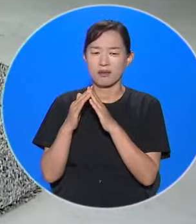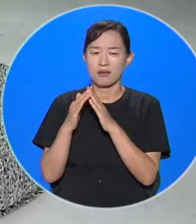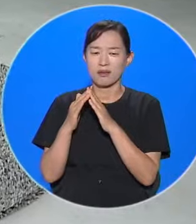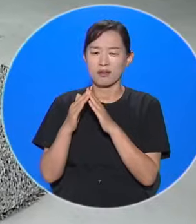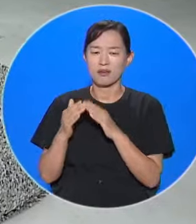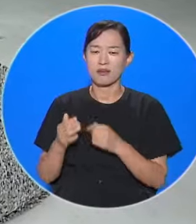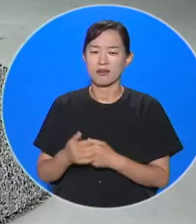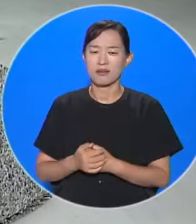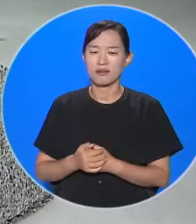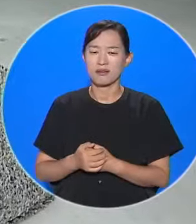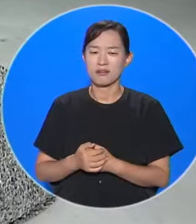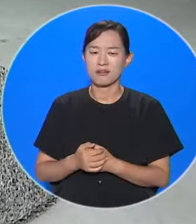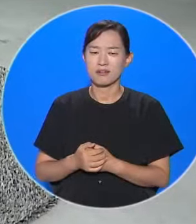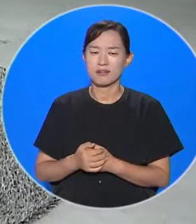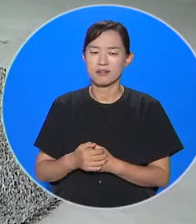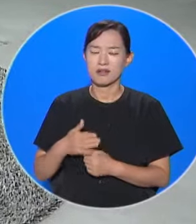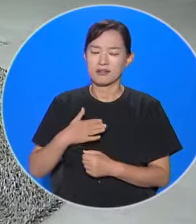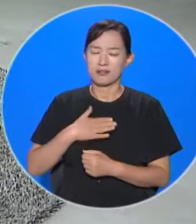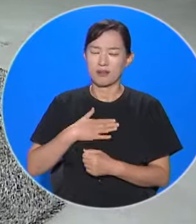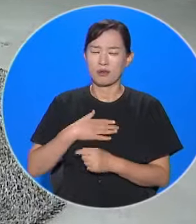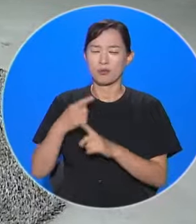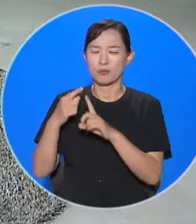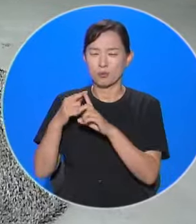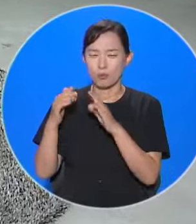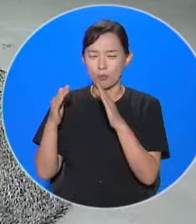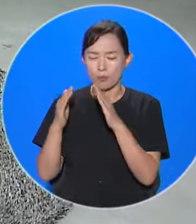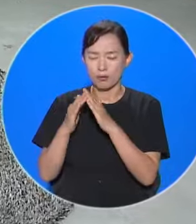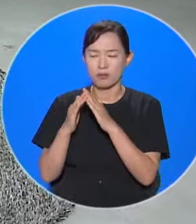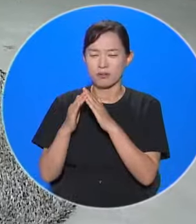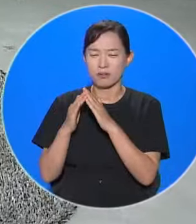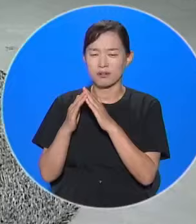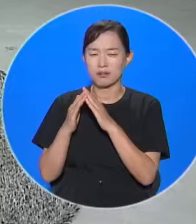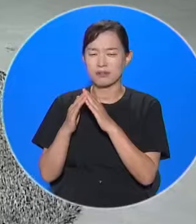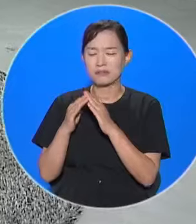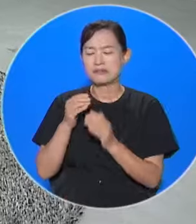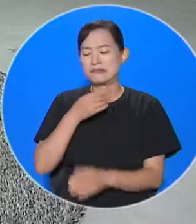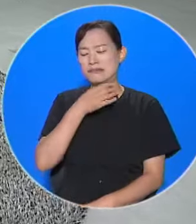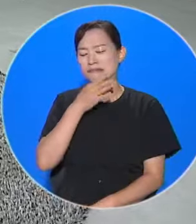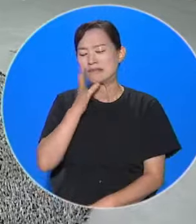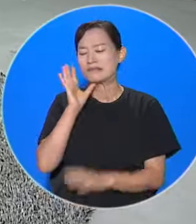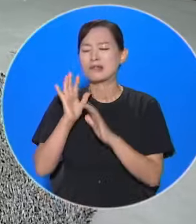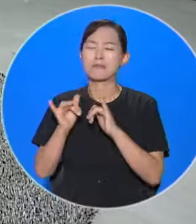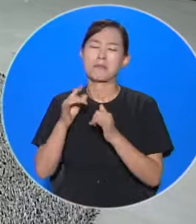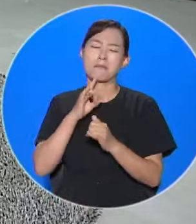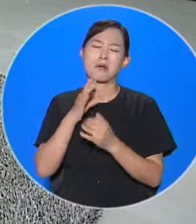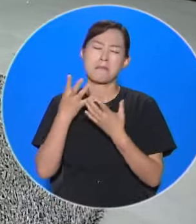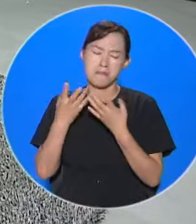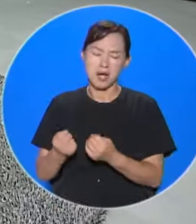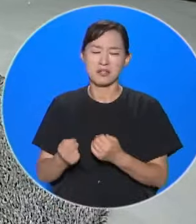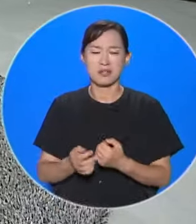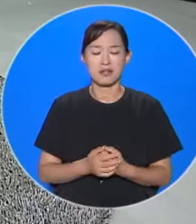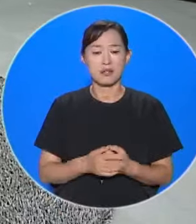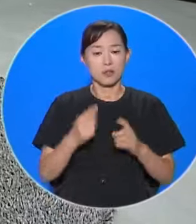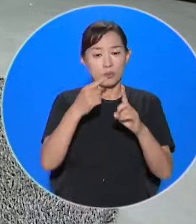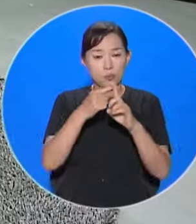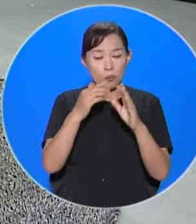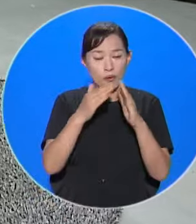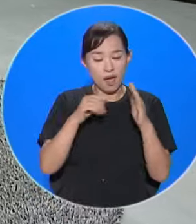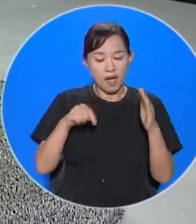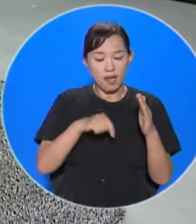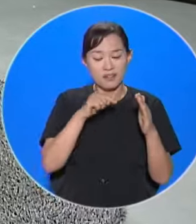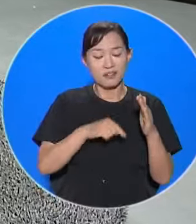기도하는데 우리 교회에 어르신들이 많아요. 아, 교회에 어르신들이